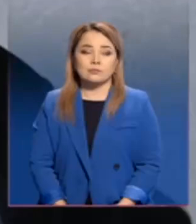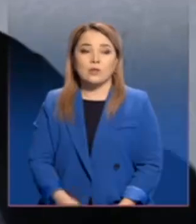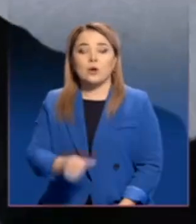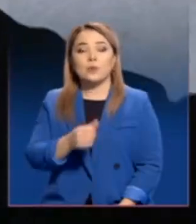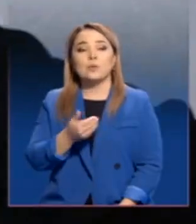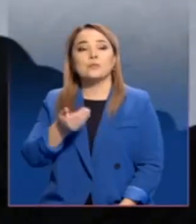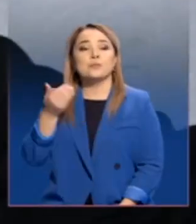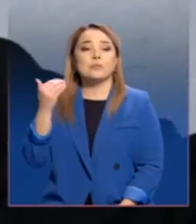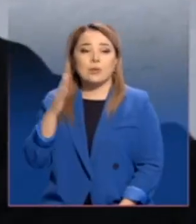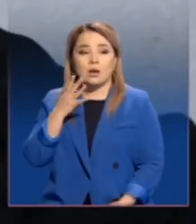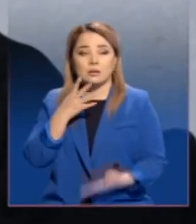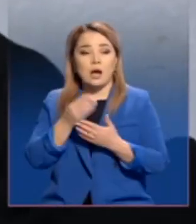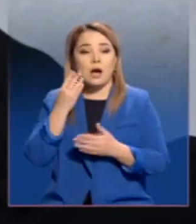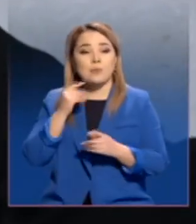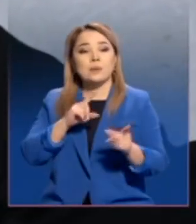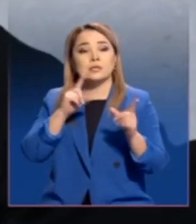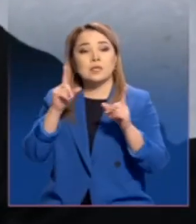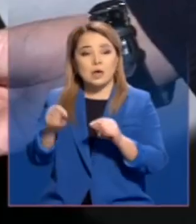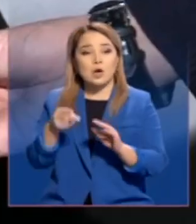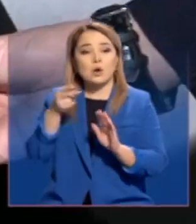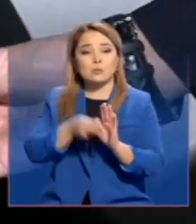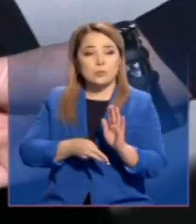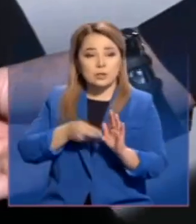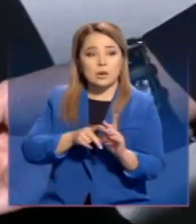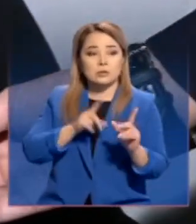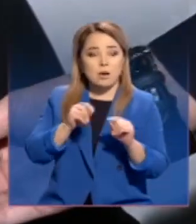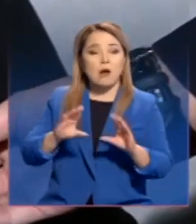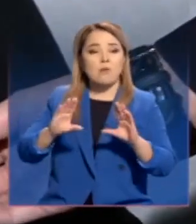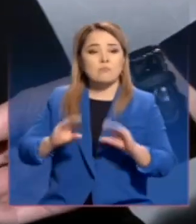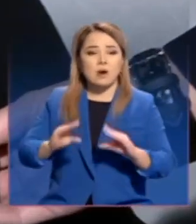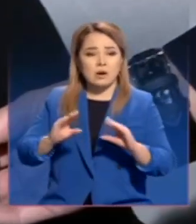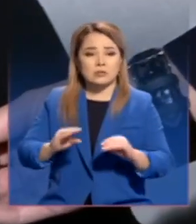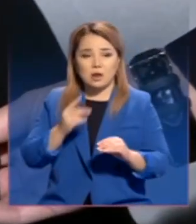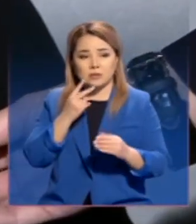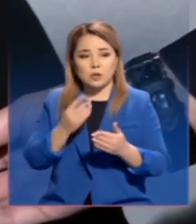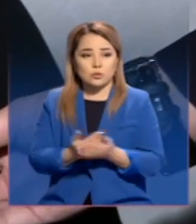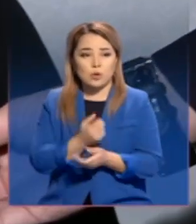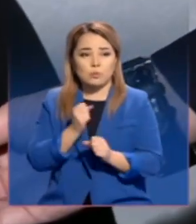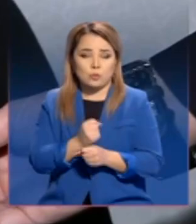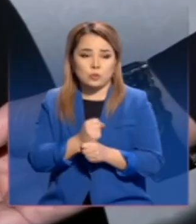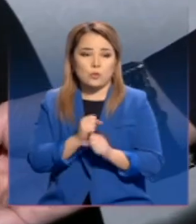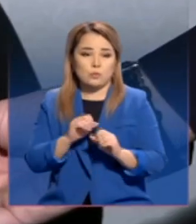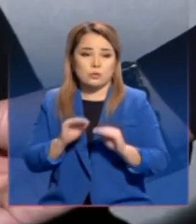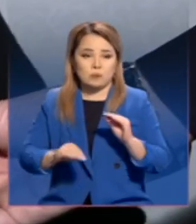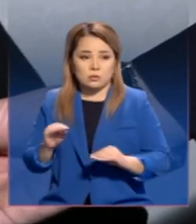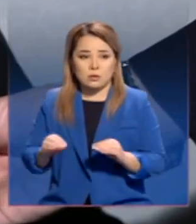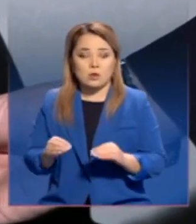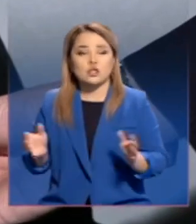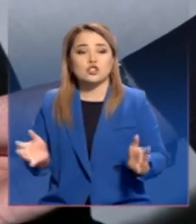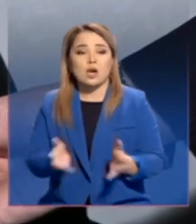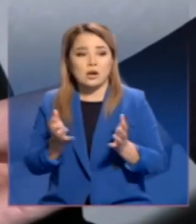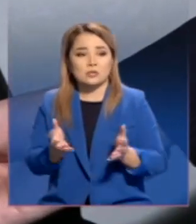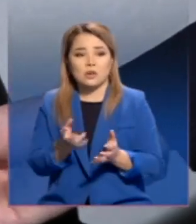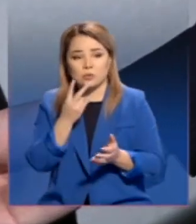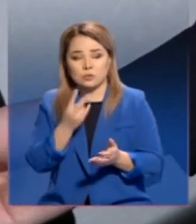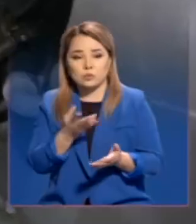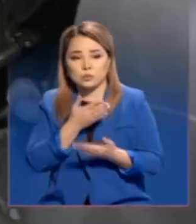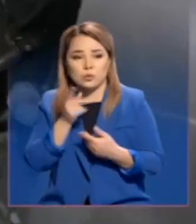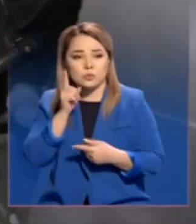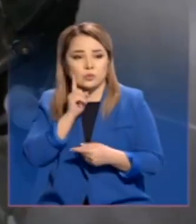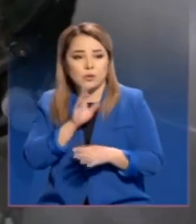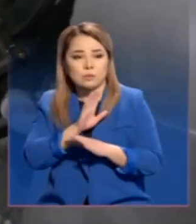Өткенде бара жатырмын Алматыға, өліп бардым барғаш. Матрастарды дұрыстап жаңартуға болады. Әу. Жастықтары жастық сияқ жоқ